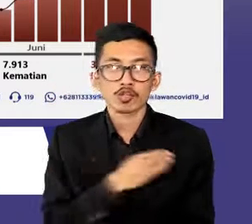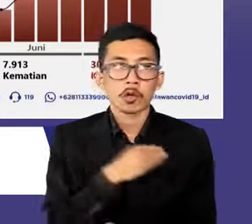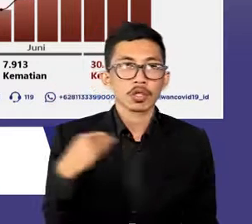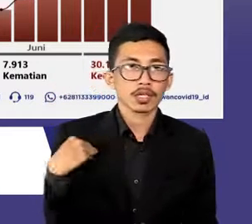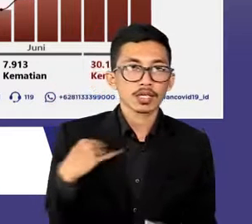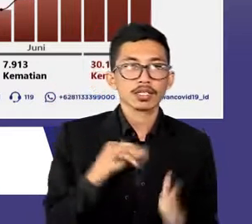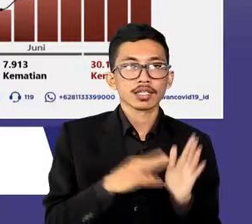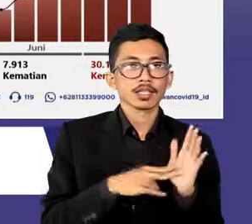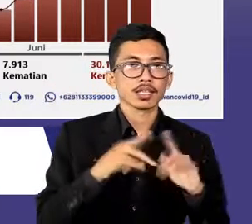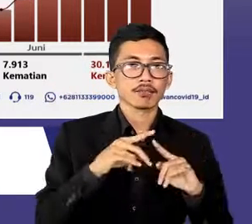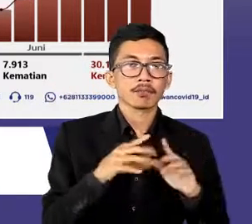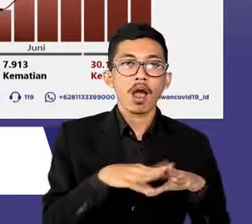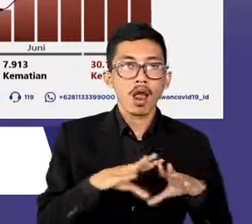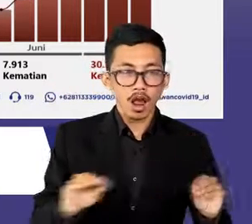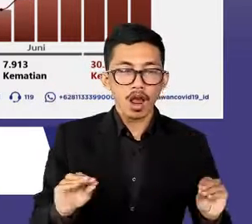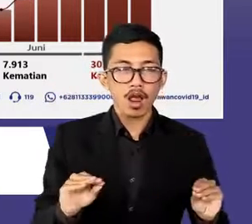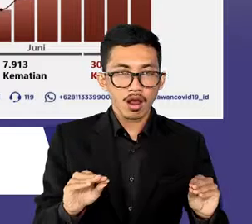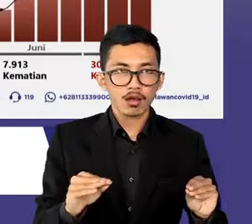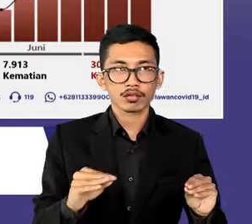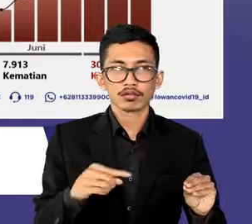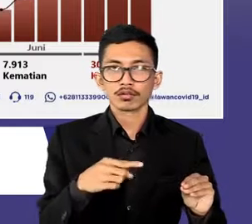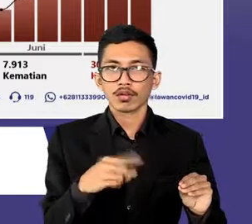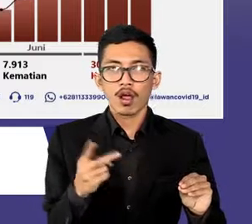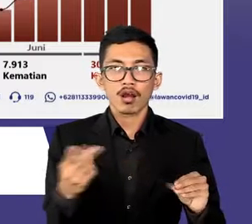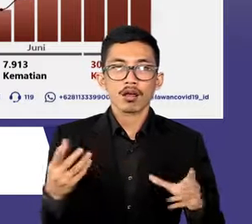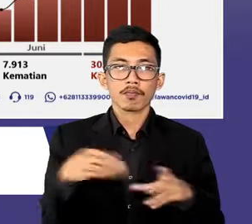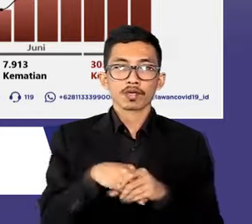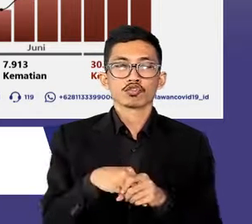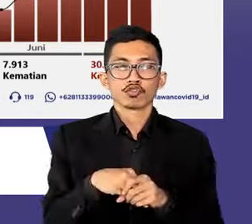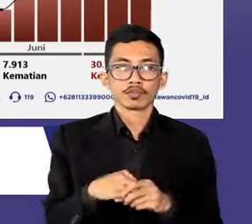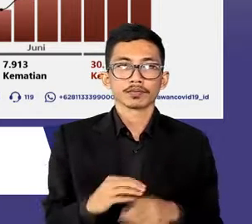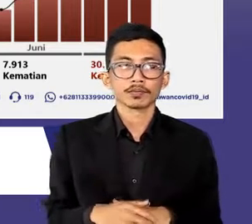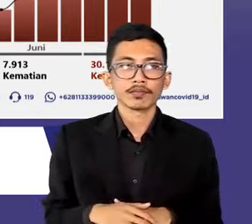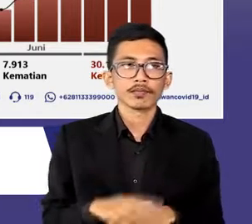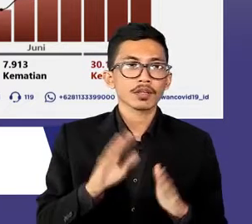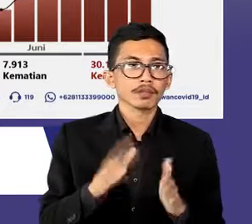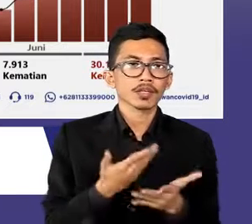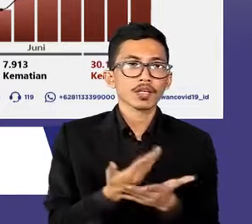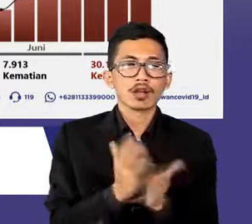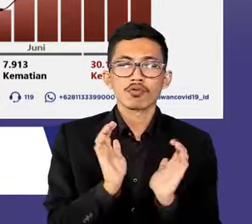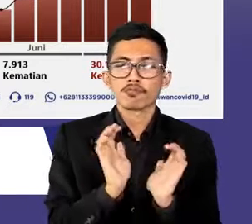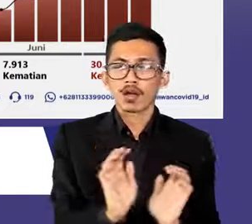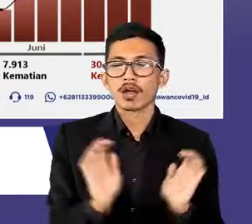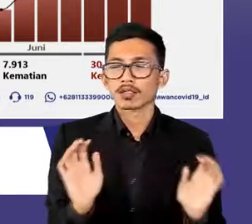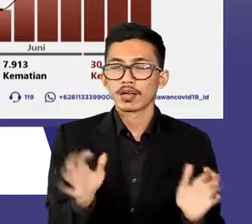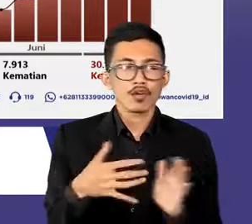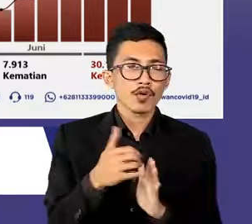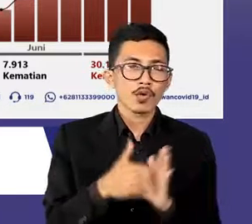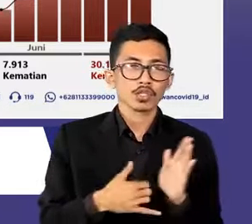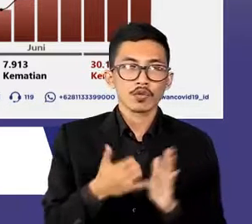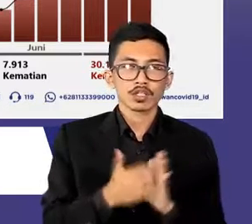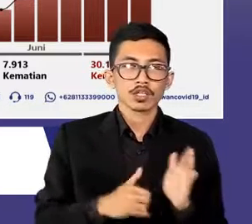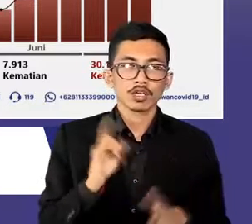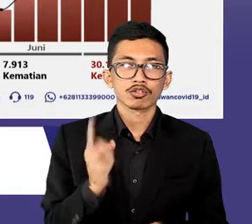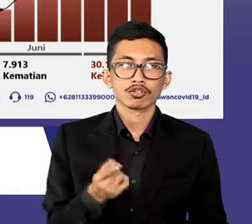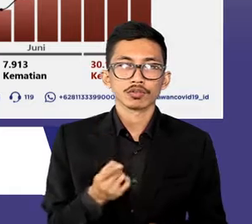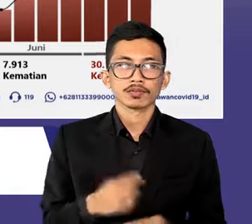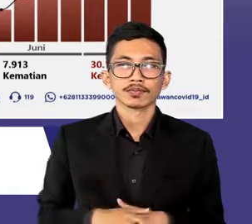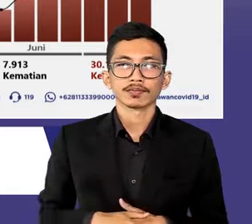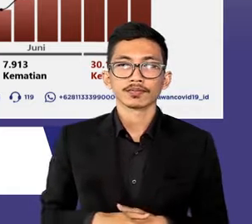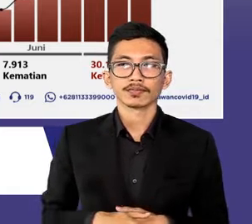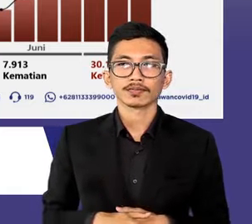intensif namun masih terjadinya peningkatan kematian ini Tentunya perlu untuk terus dievaluasi untuk